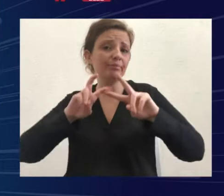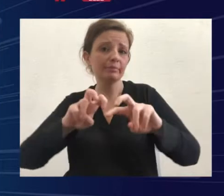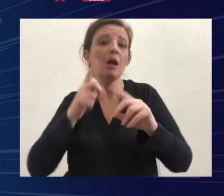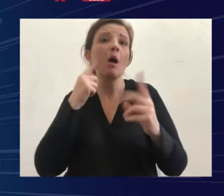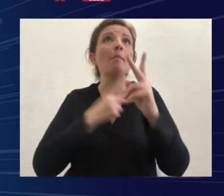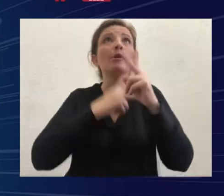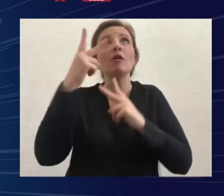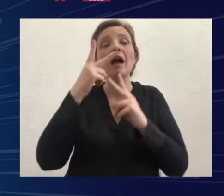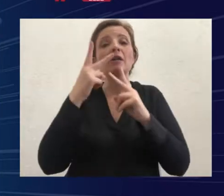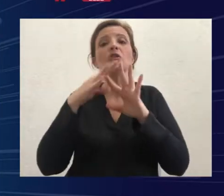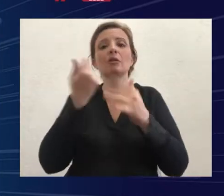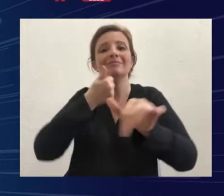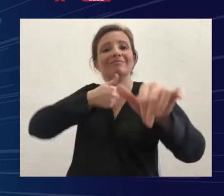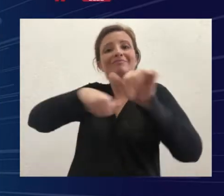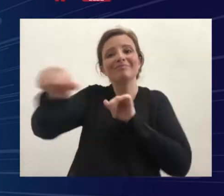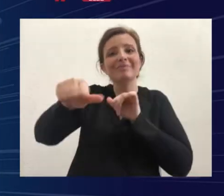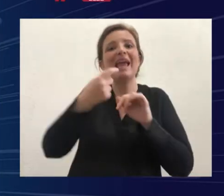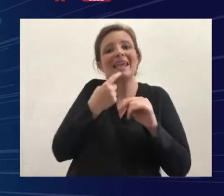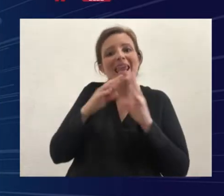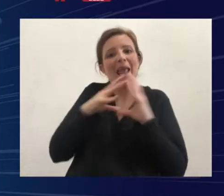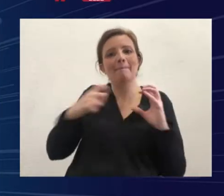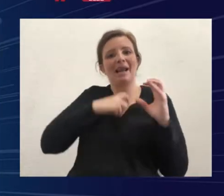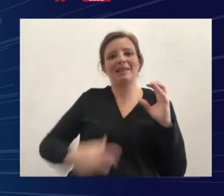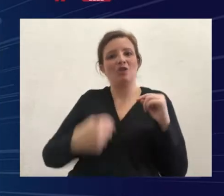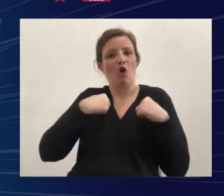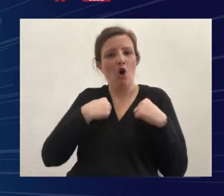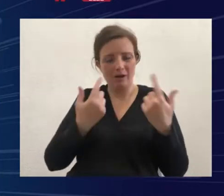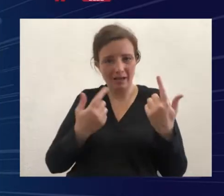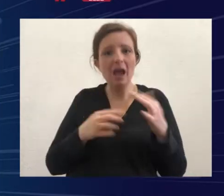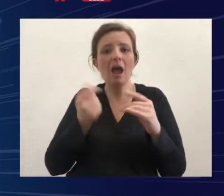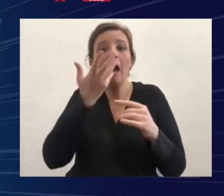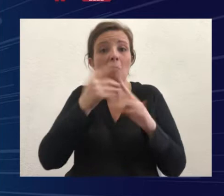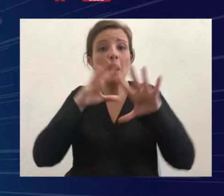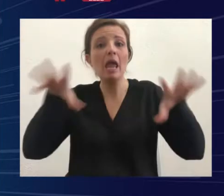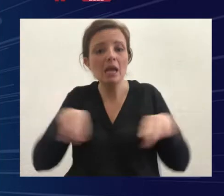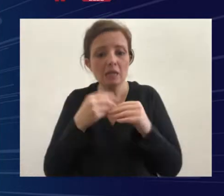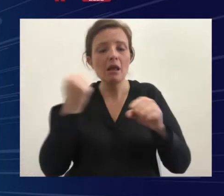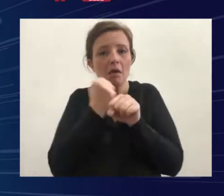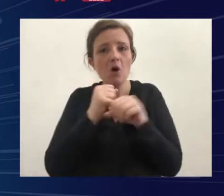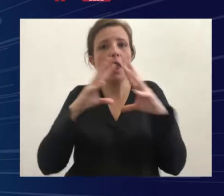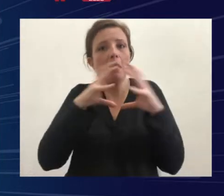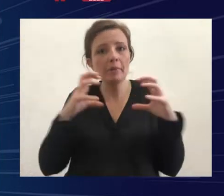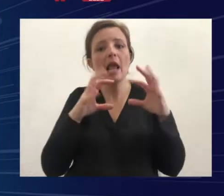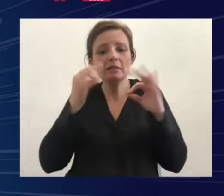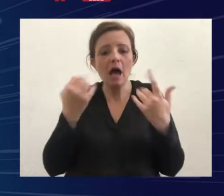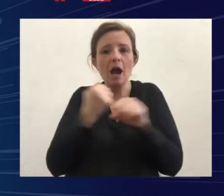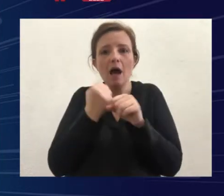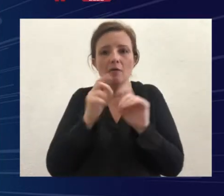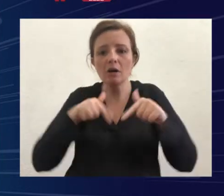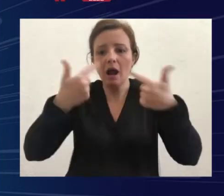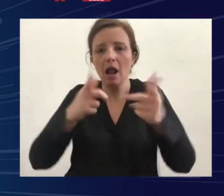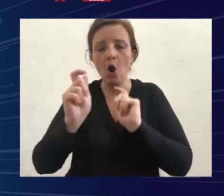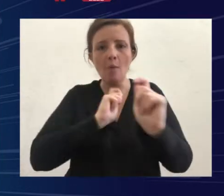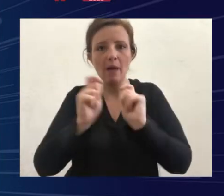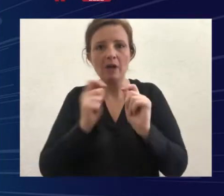esaminato, analizzato, provando a calarsi nelle vesti dell'imprenditore che voglia iniziare a fare impresa, ad operare su